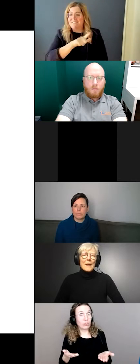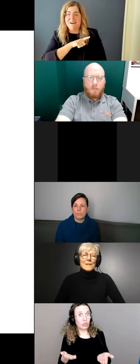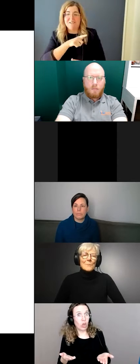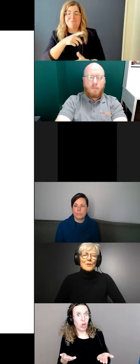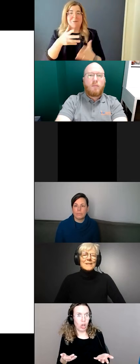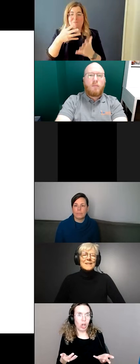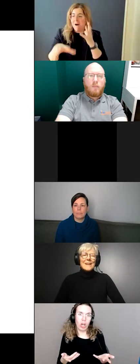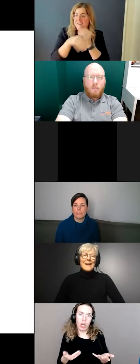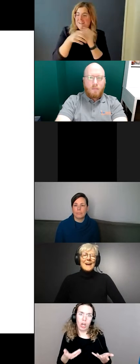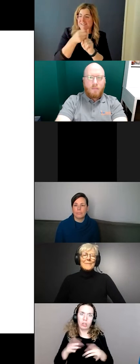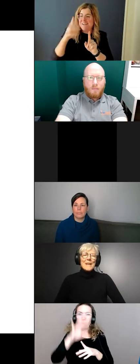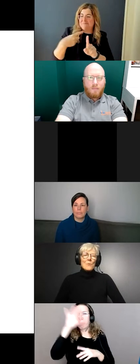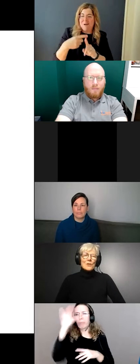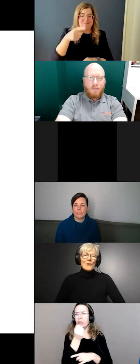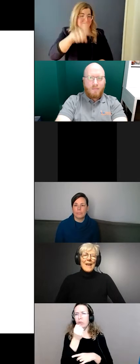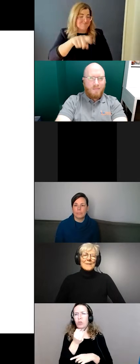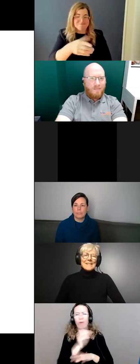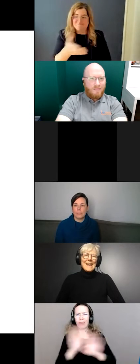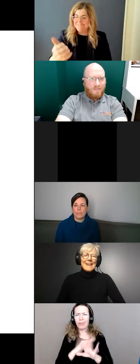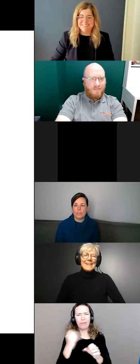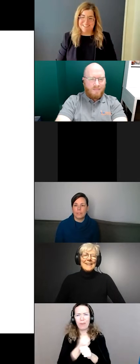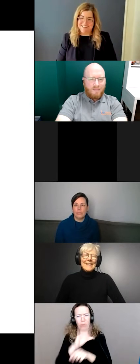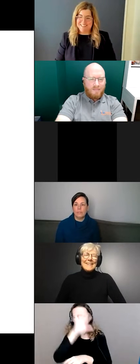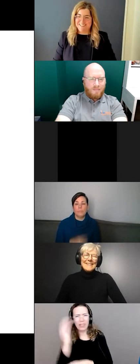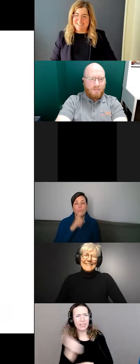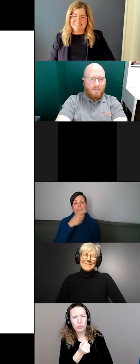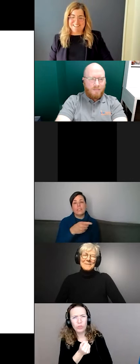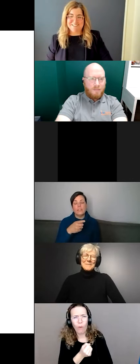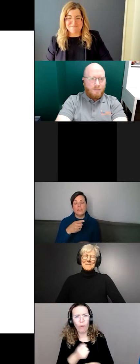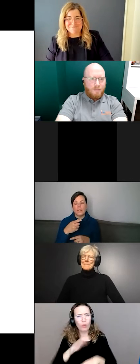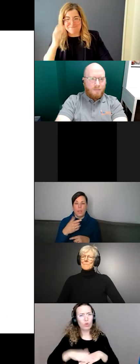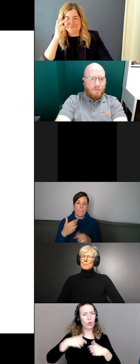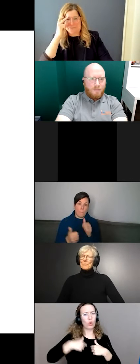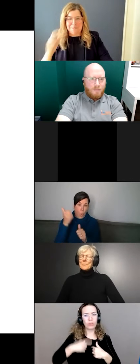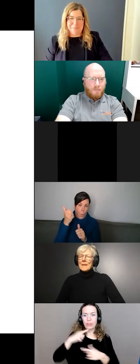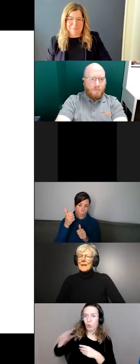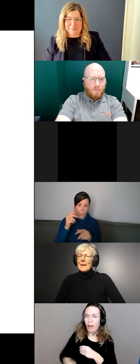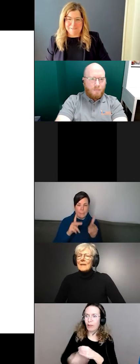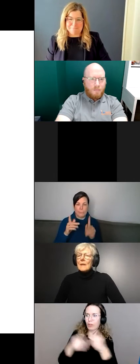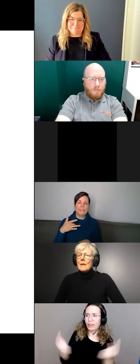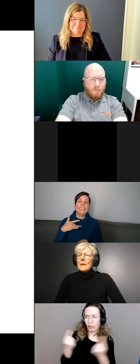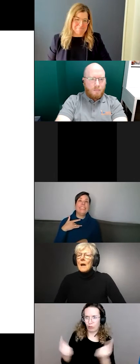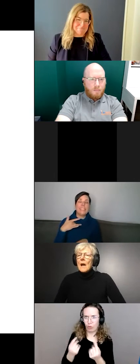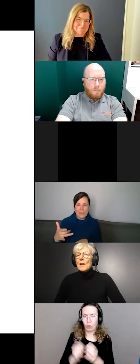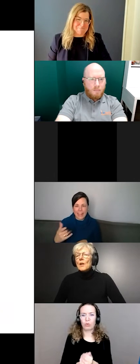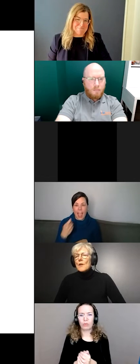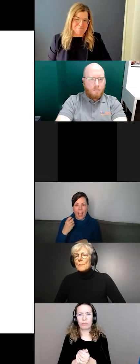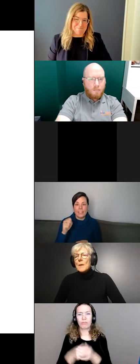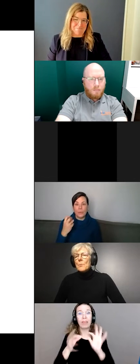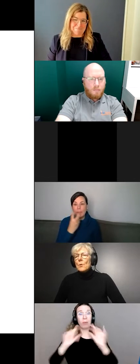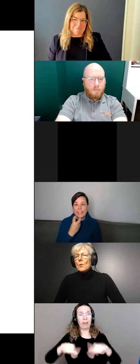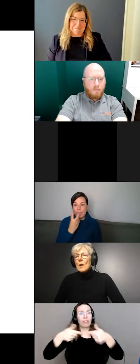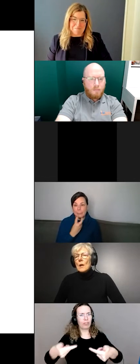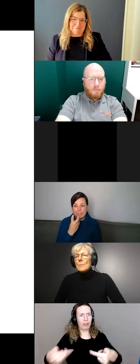ça, c'est ce que je dois dire sur les présomptions. Ne pas faire de présomption, on va sûrement avoir quelque chose à